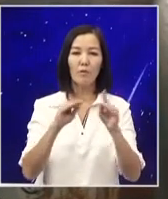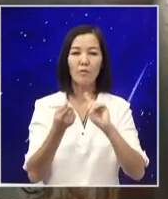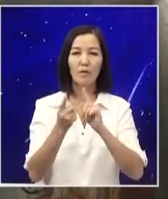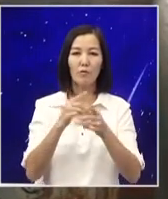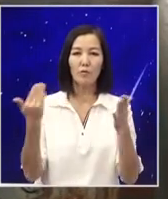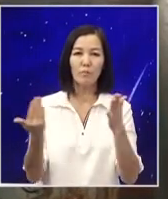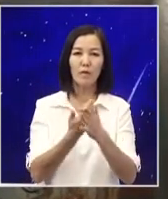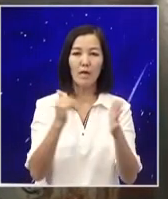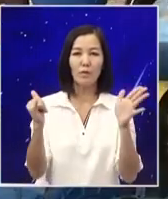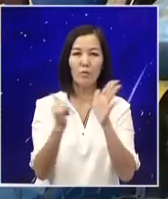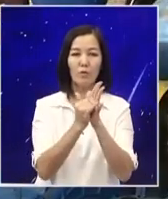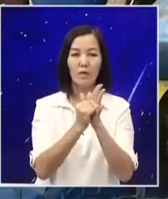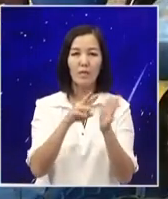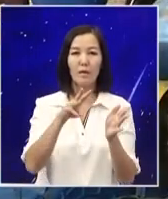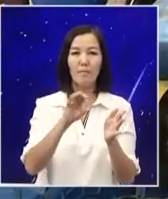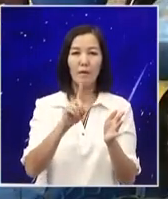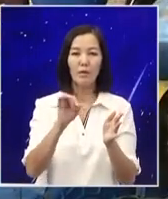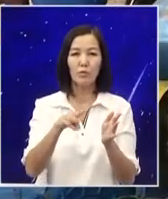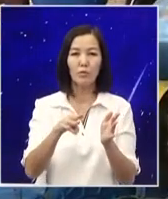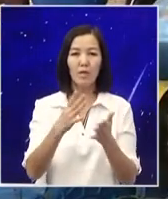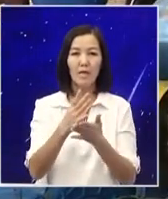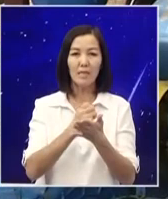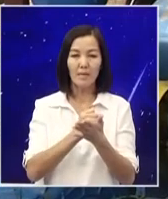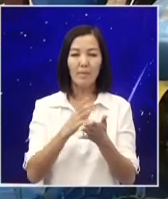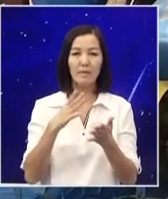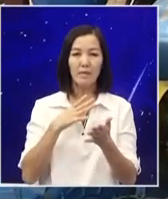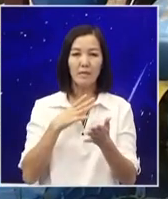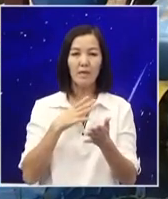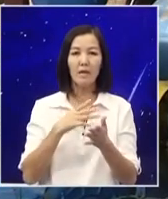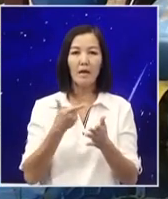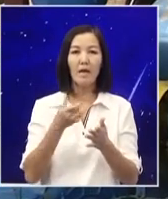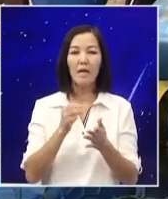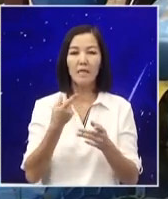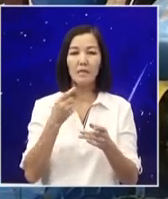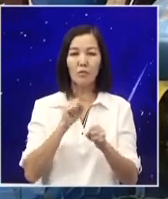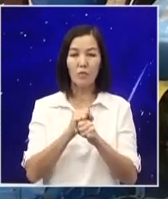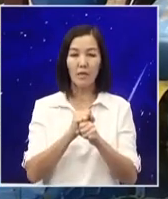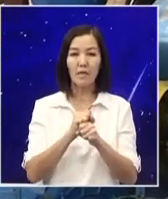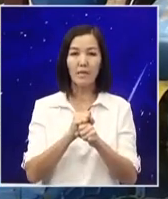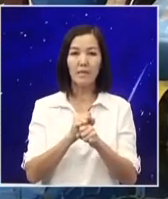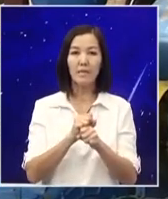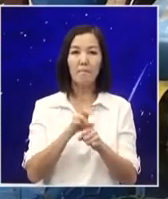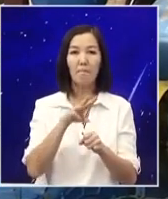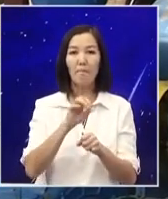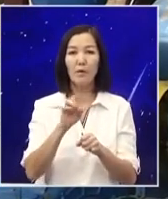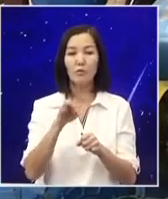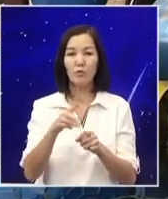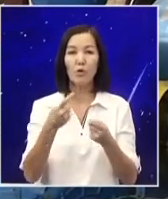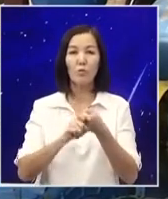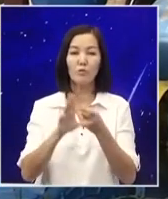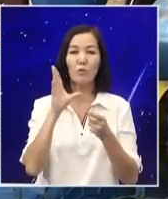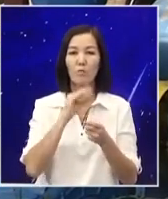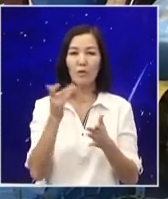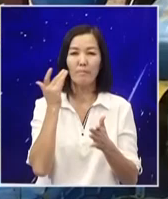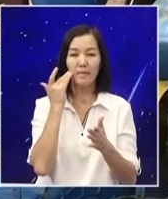жаңартып жатырмыз. Мазутты біз өзіміз как резервный болып тұрмыз да, газ өшсе газуткада көше аламыз. Постоянно